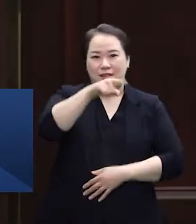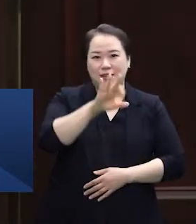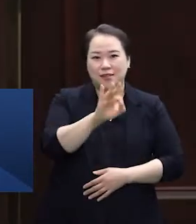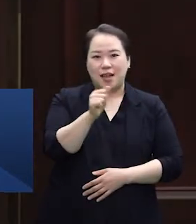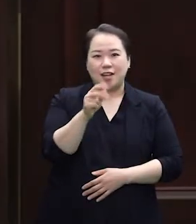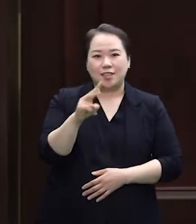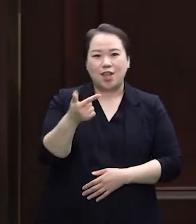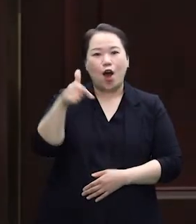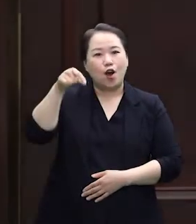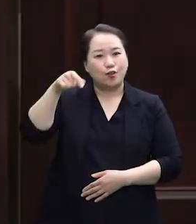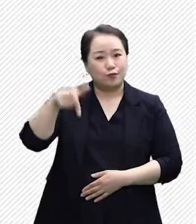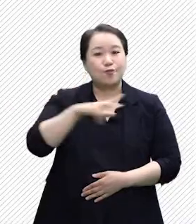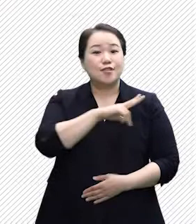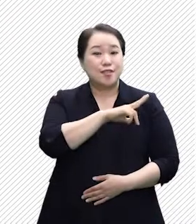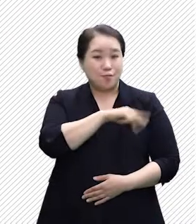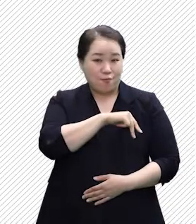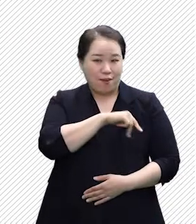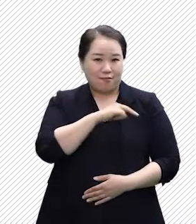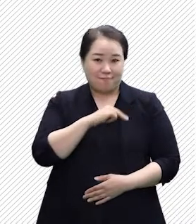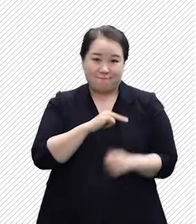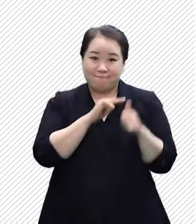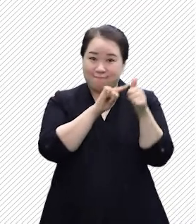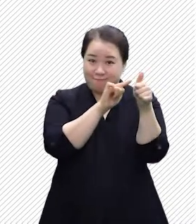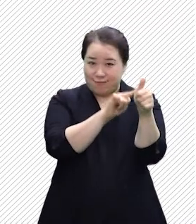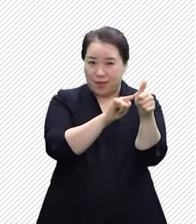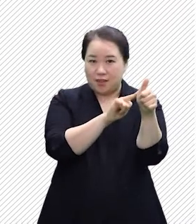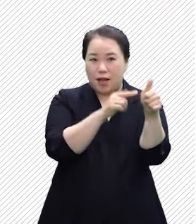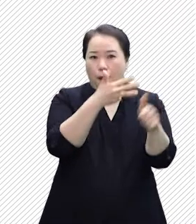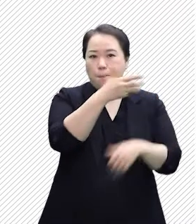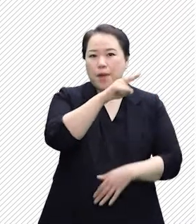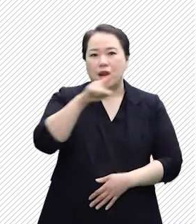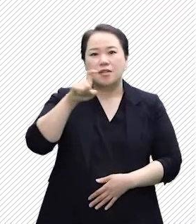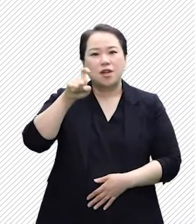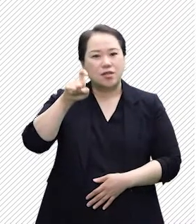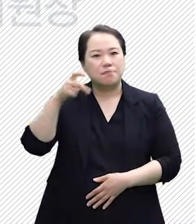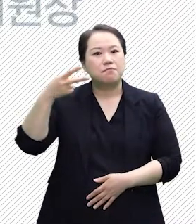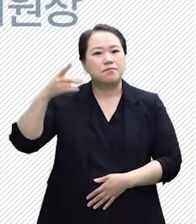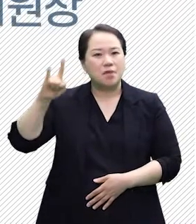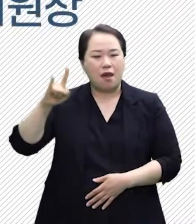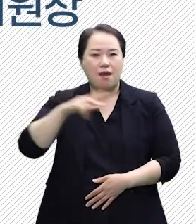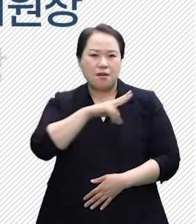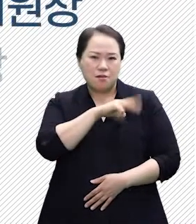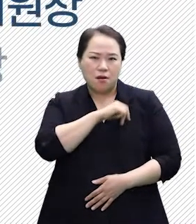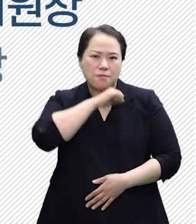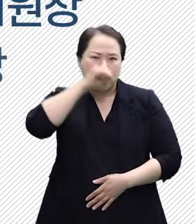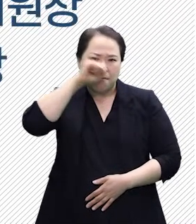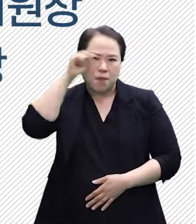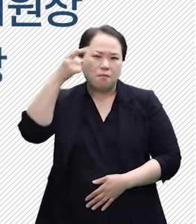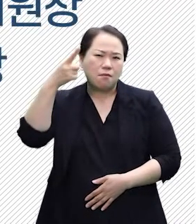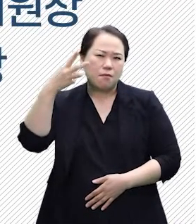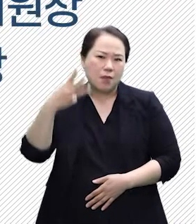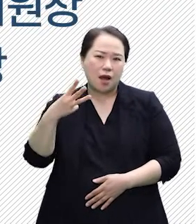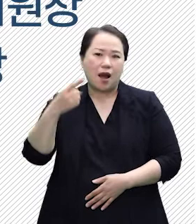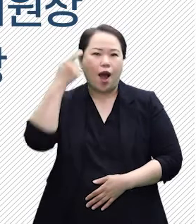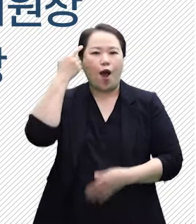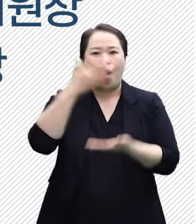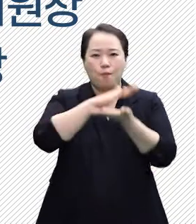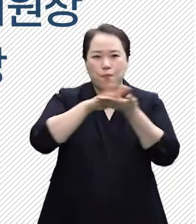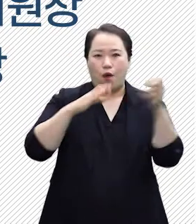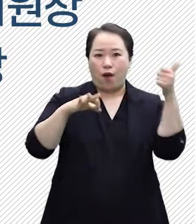더불어민주당 장현국 의원. 장현국 의장은 제8대에서 10대까지 3선 의원으로